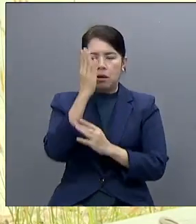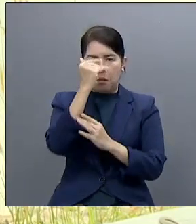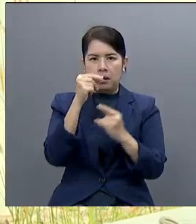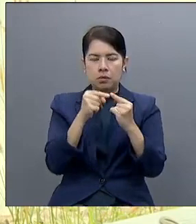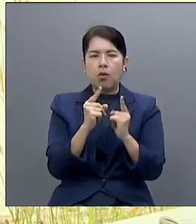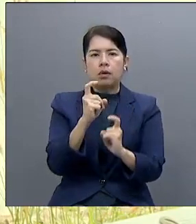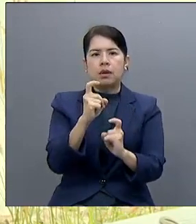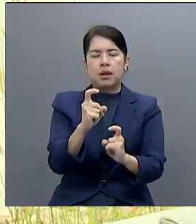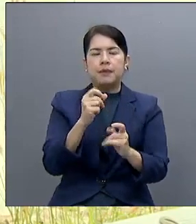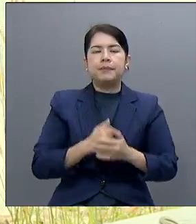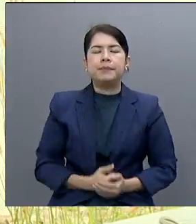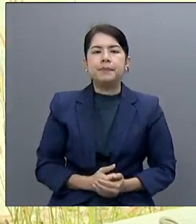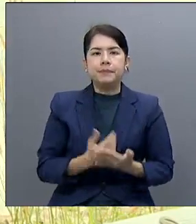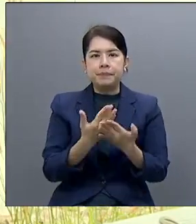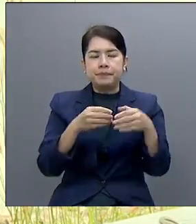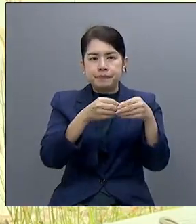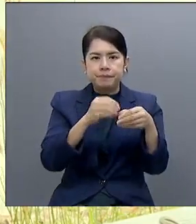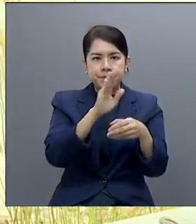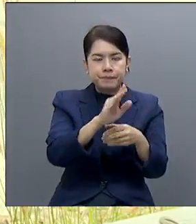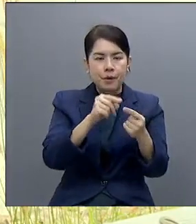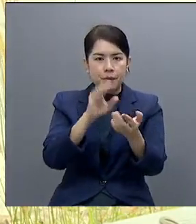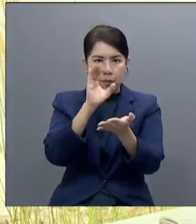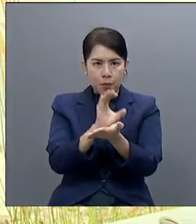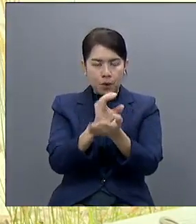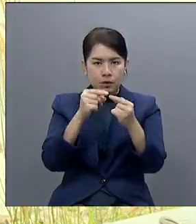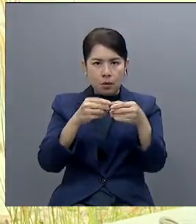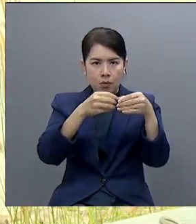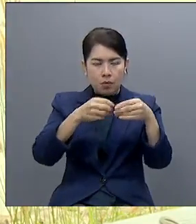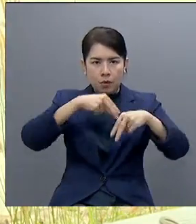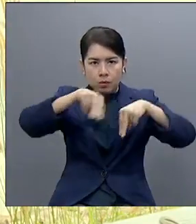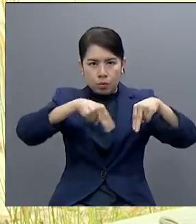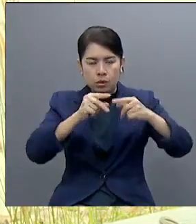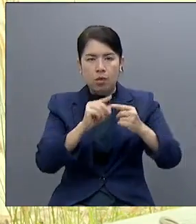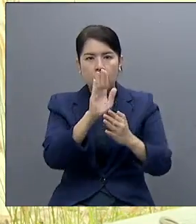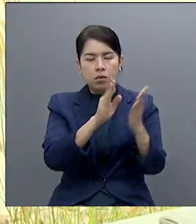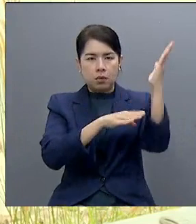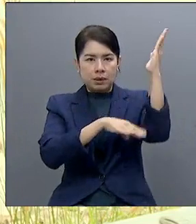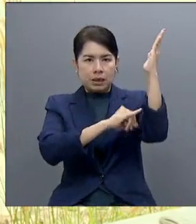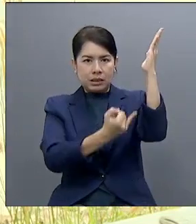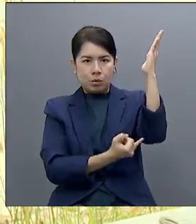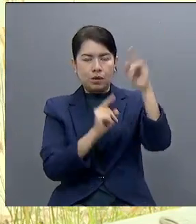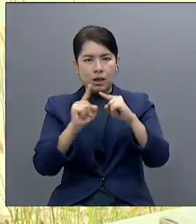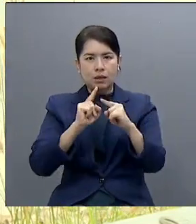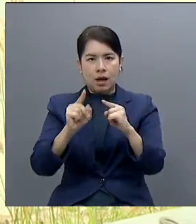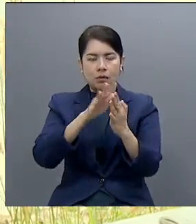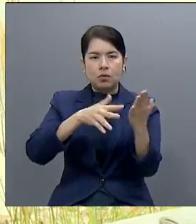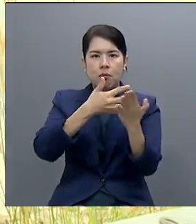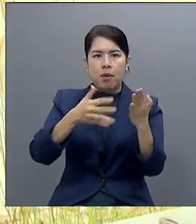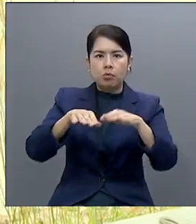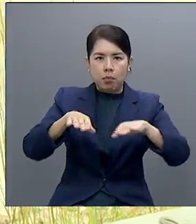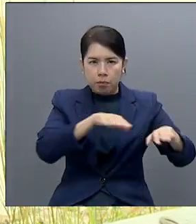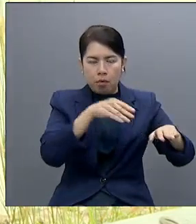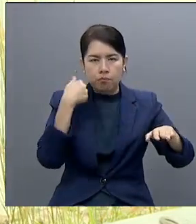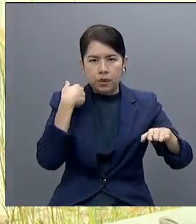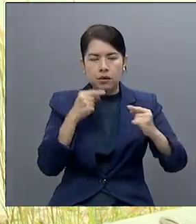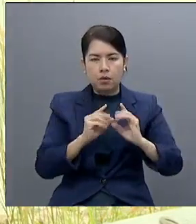ติขณะเดียวกันกำลังเจ้าหน้าที่ชุดพิสูจน์หลักฐานจากหลายจังหวัดก็ได้ถูกสั่งให้เตรียมพร้อมบริเวณอ่างเก็บน้ำคล